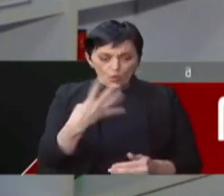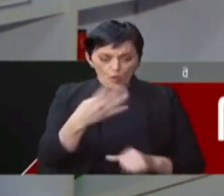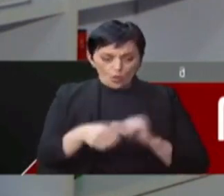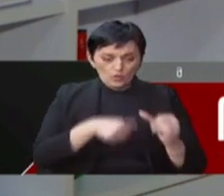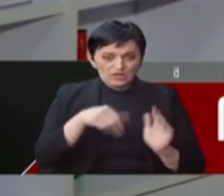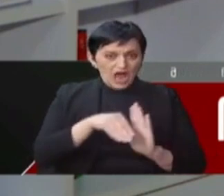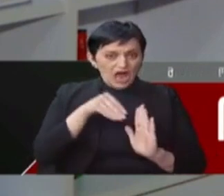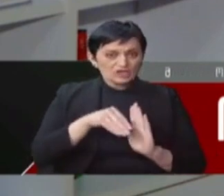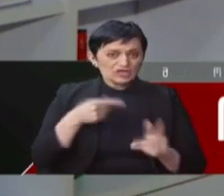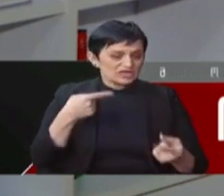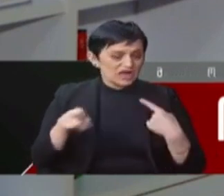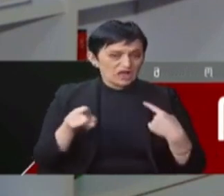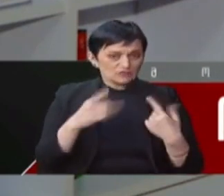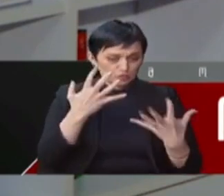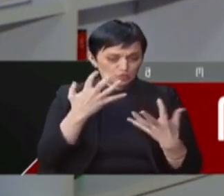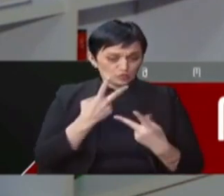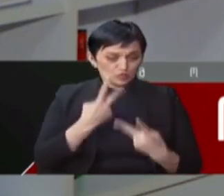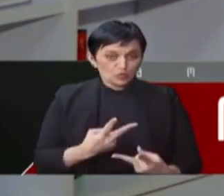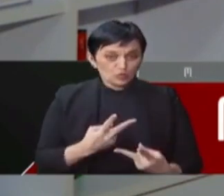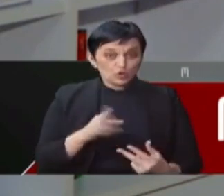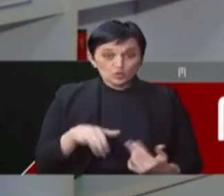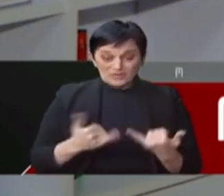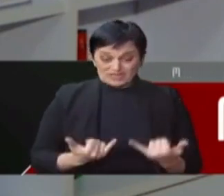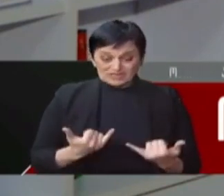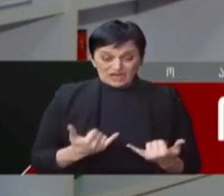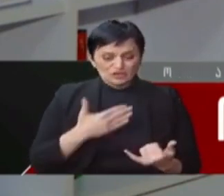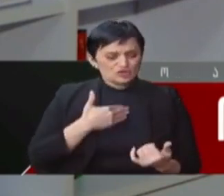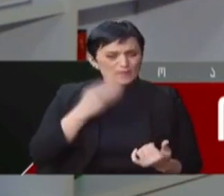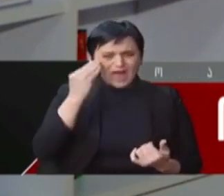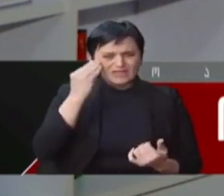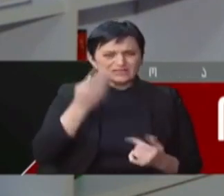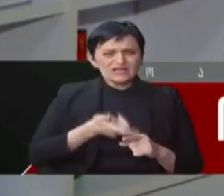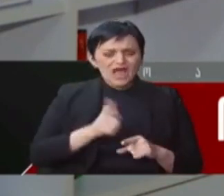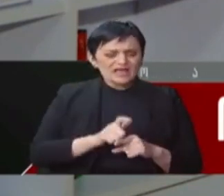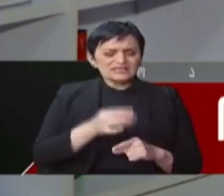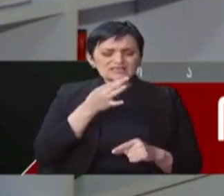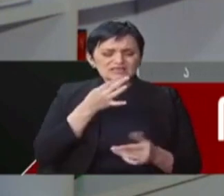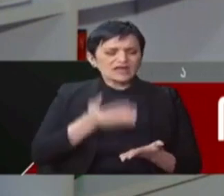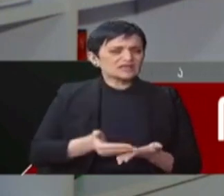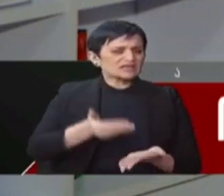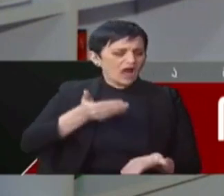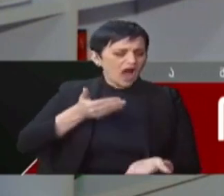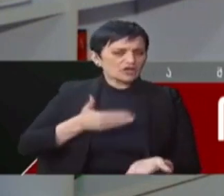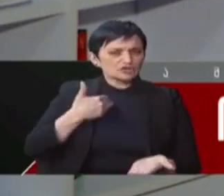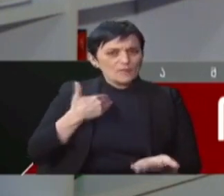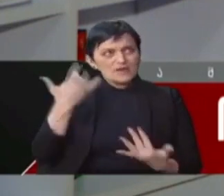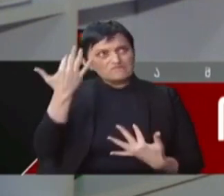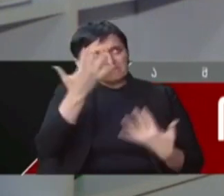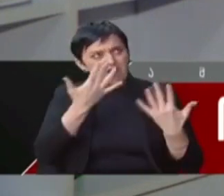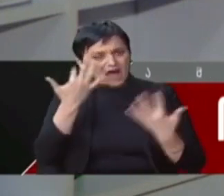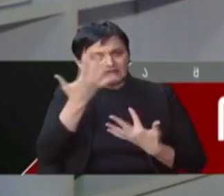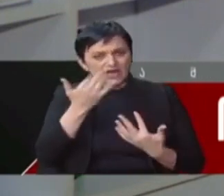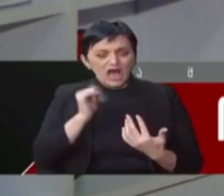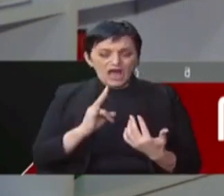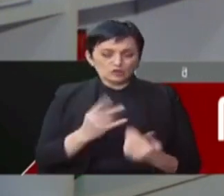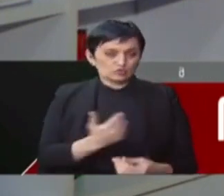წლის არჩევნებზე განსხვავებული სურათი დაჭდეს. თუმცა დღეს ჩემი აზრით ძალიან ნაადრევია, ეს შეიძლება უბრალოდ ჩემი რაღაცა ფანტაზია ან რაღაცა ის